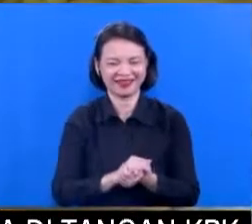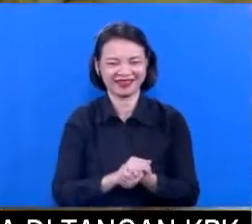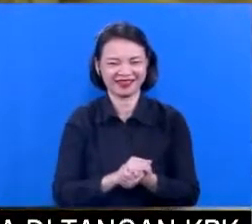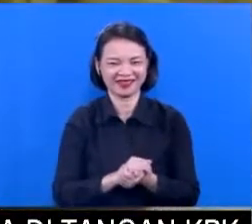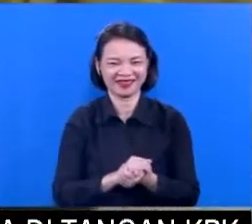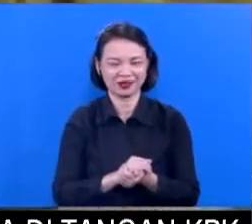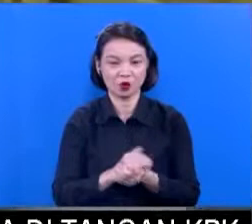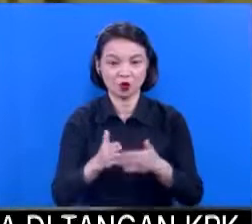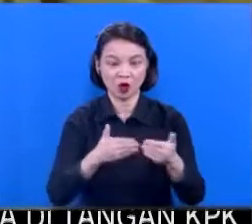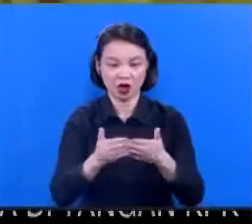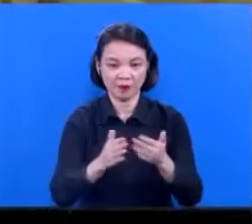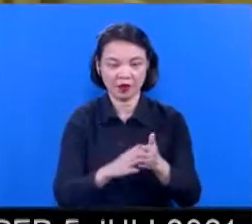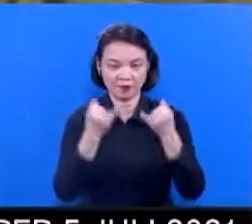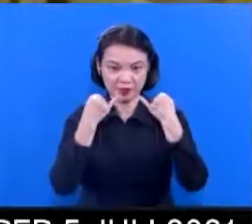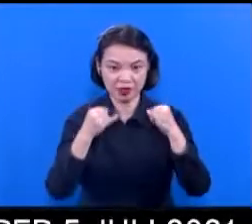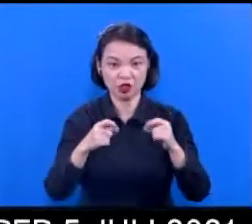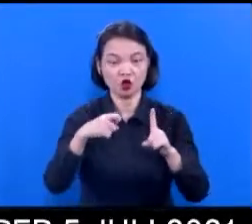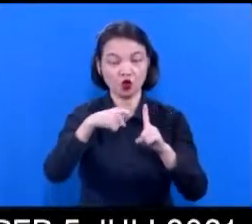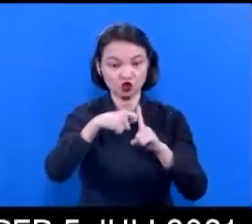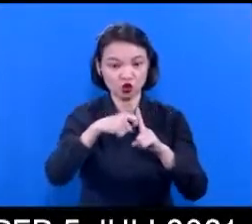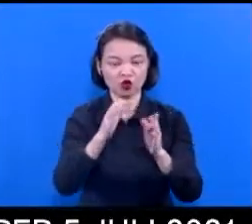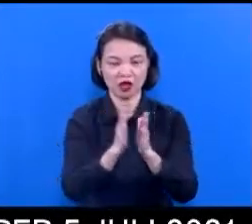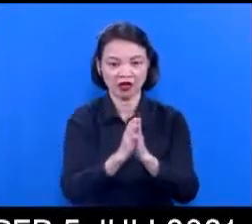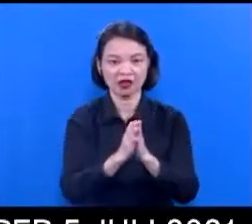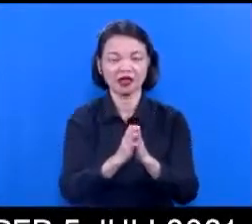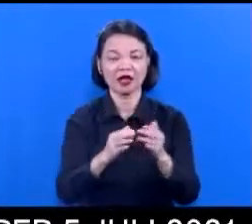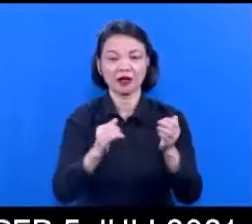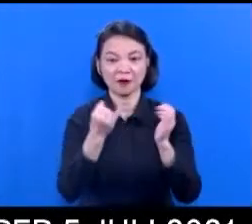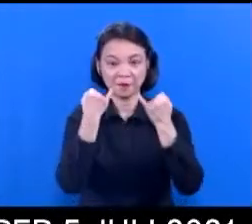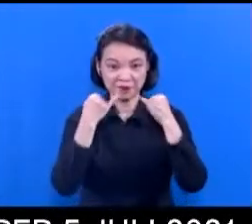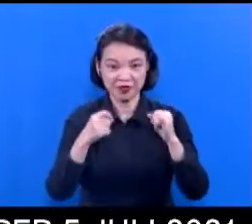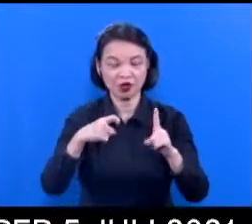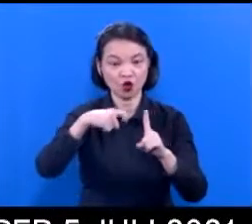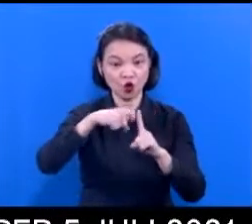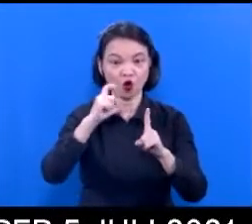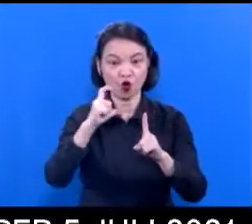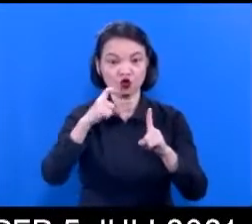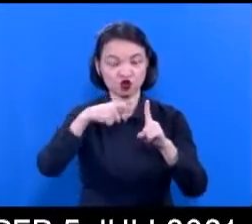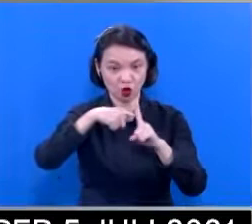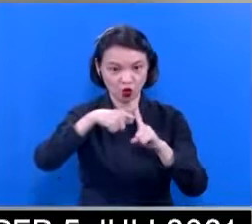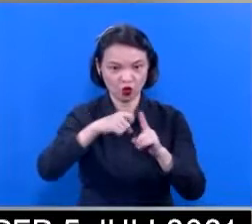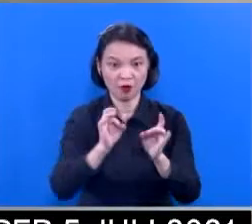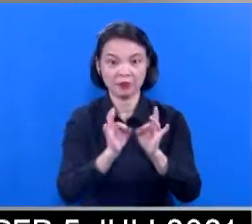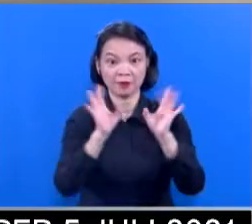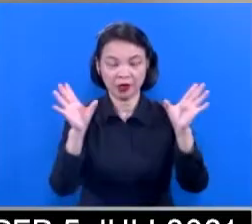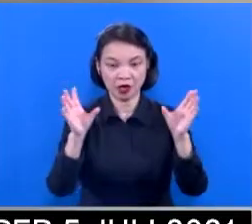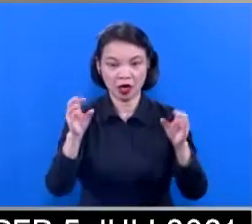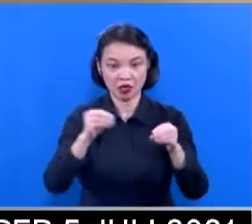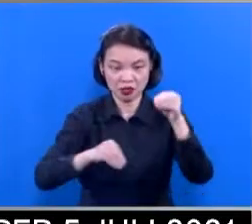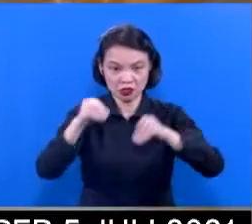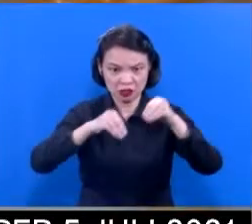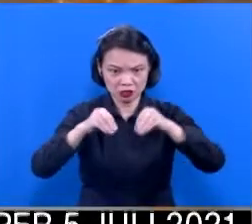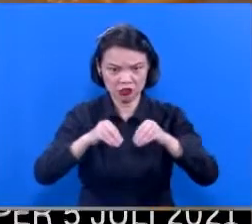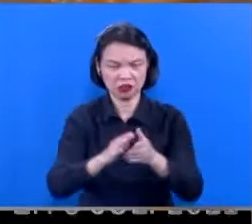Nah, walaupun nama mie kocok dan mie koclok cuman berbeda satu huruf, tapi jelas perbedaan isian, jenis mie,